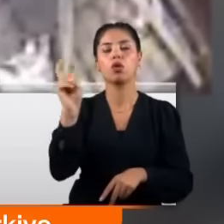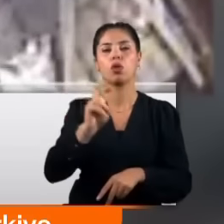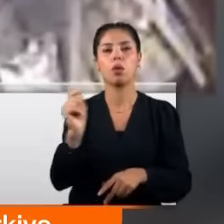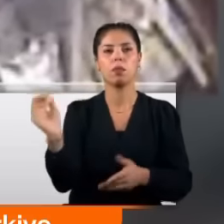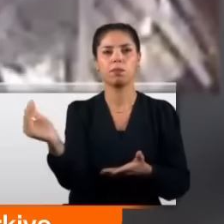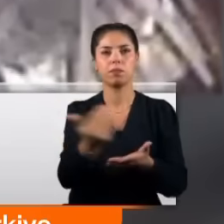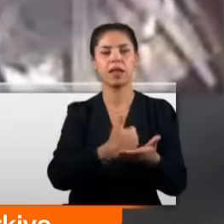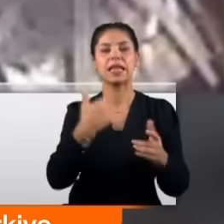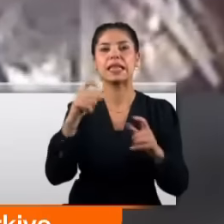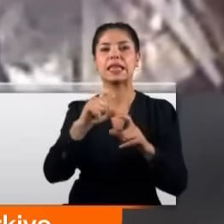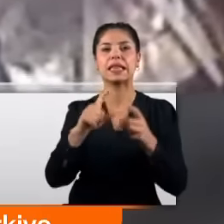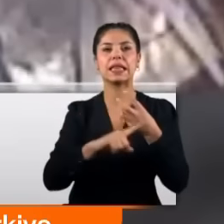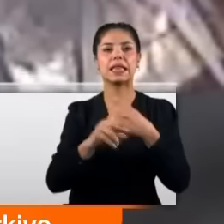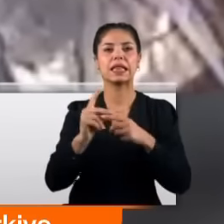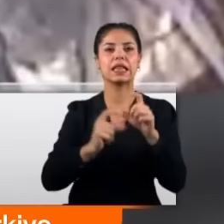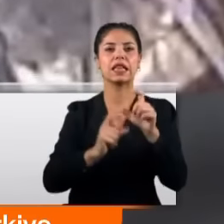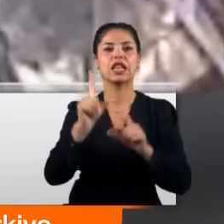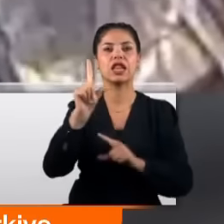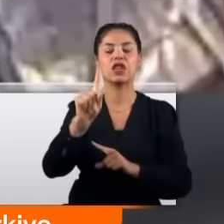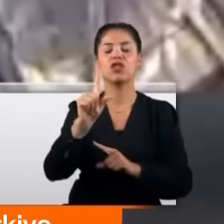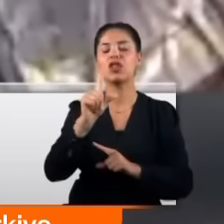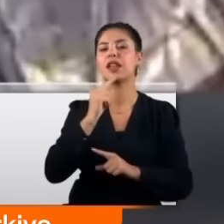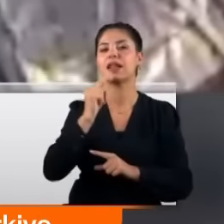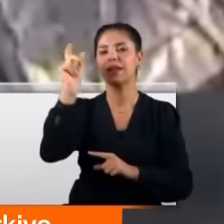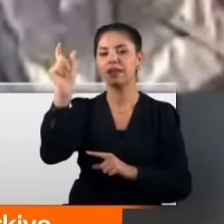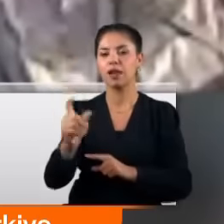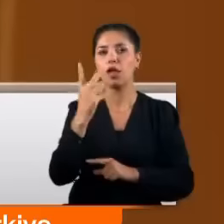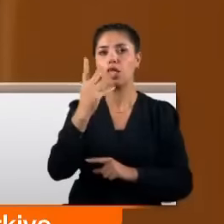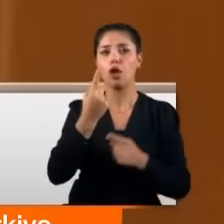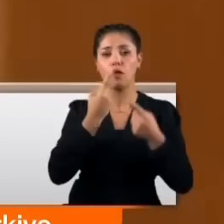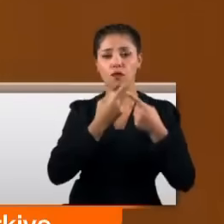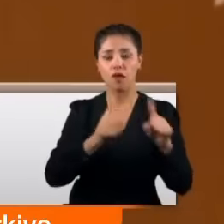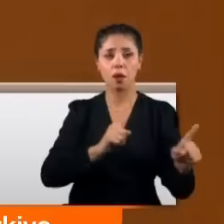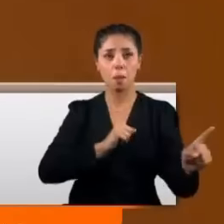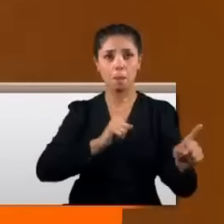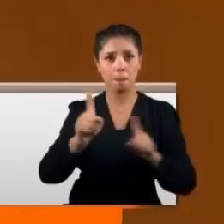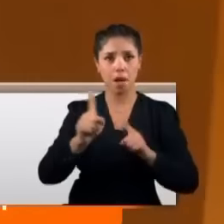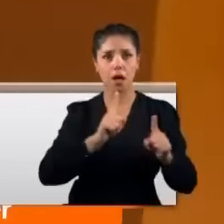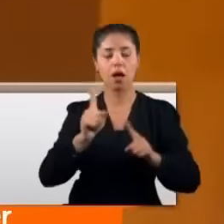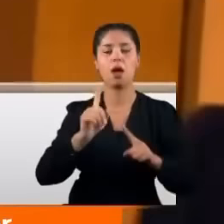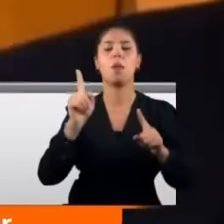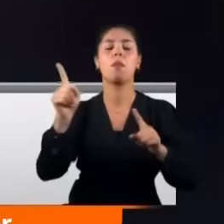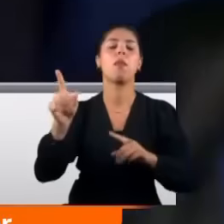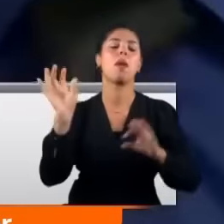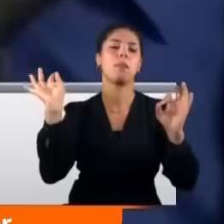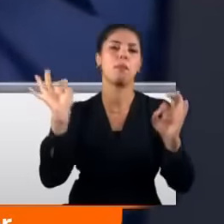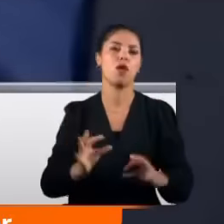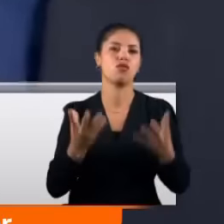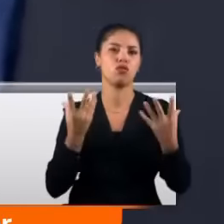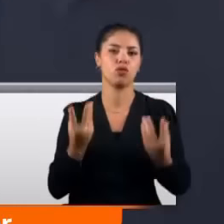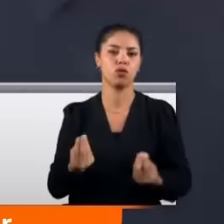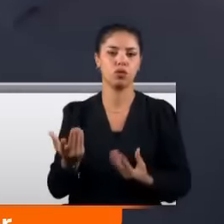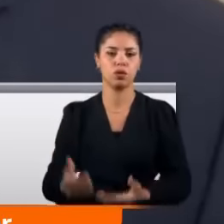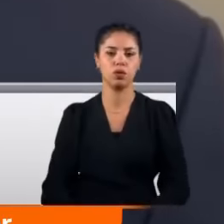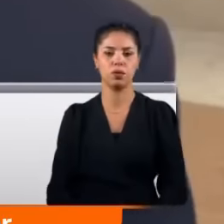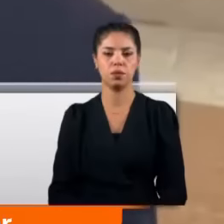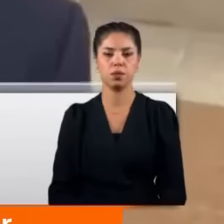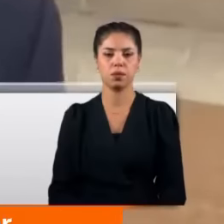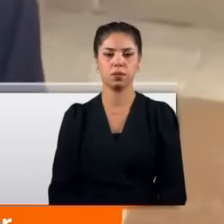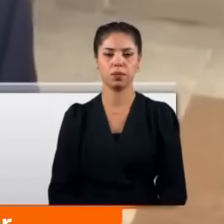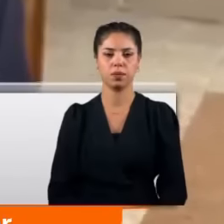Seçil Erzan'ın 4 farklı davadan yargılanmasına başlandı. Seçil Erzan'ın bugün 4 ayrı duruşması var ancak bu